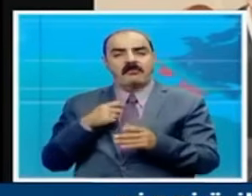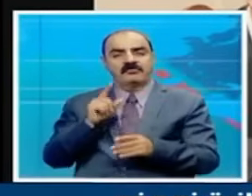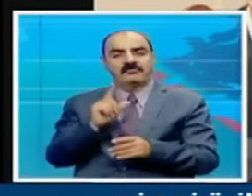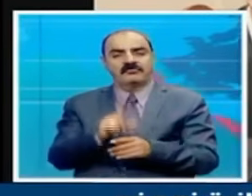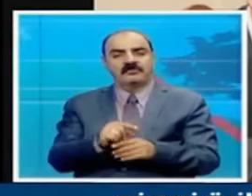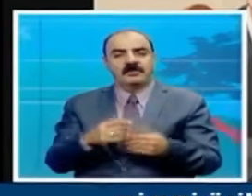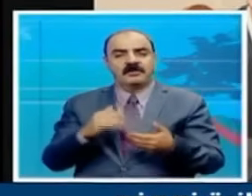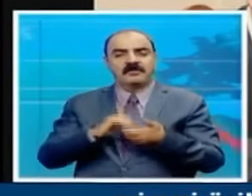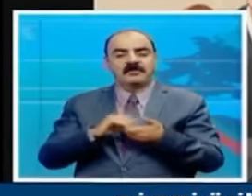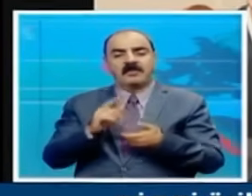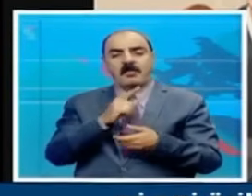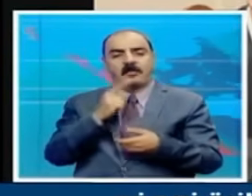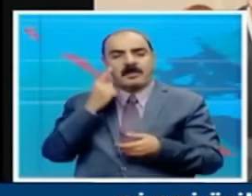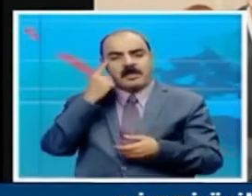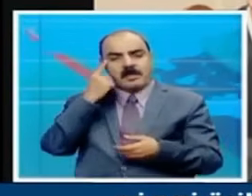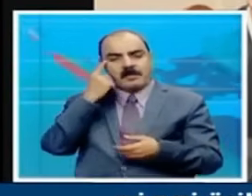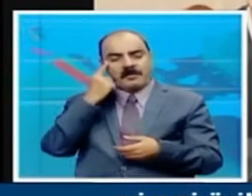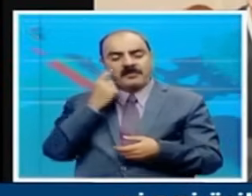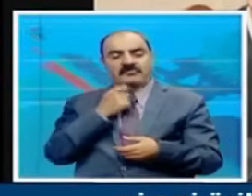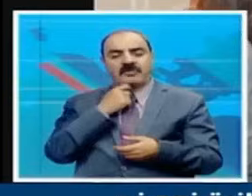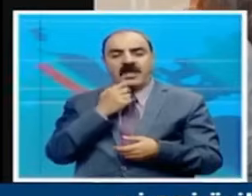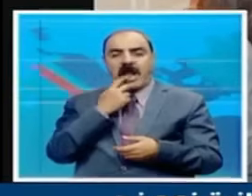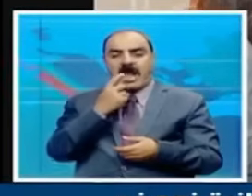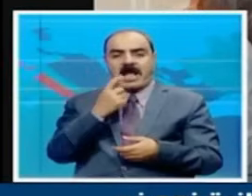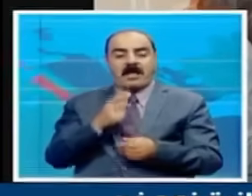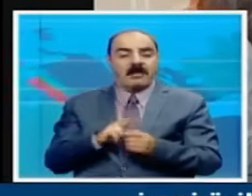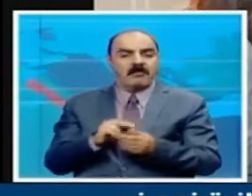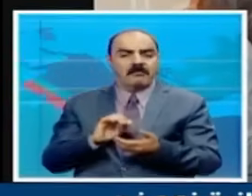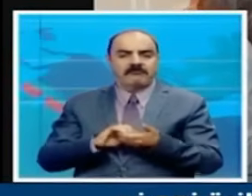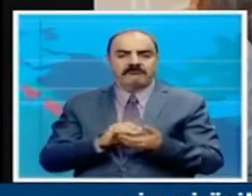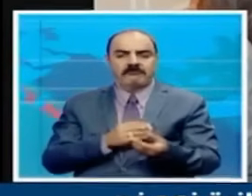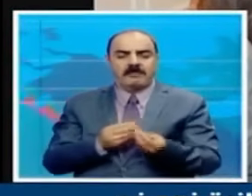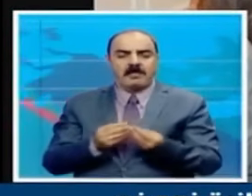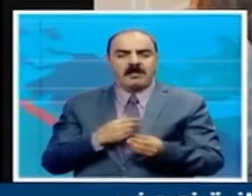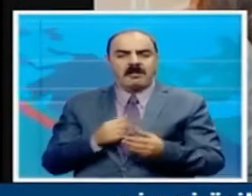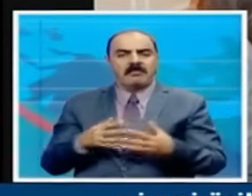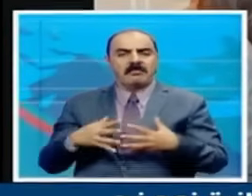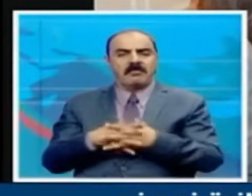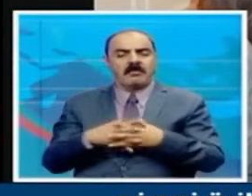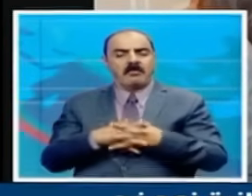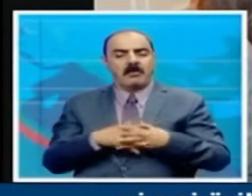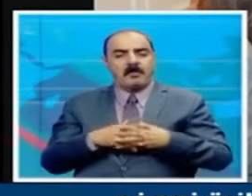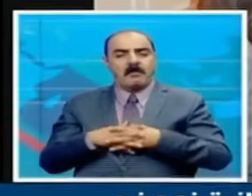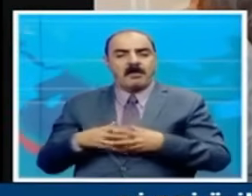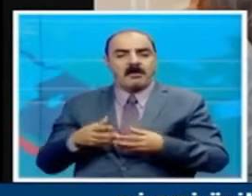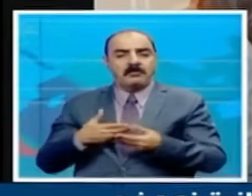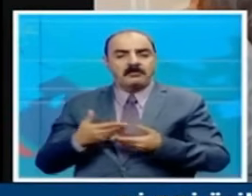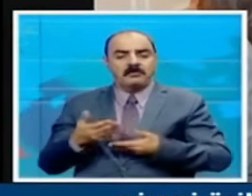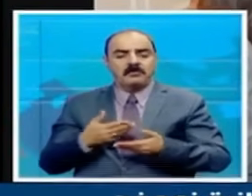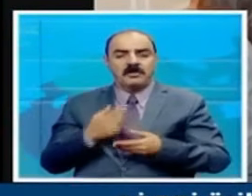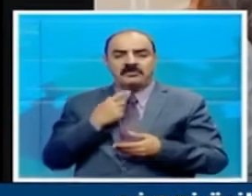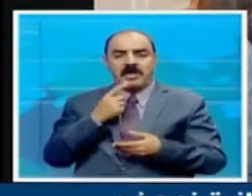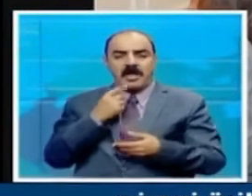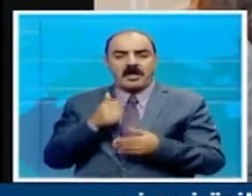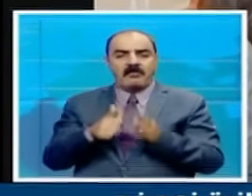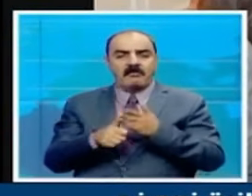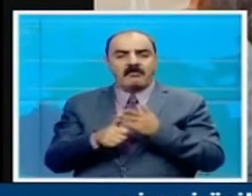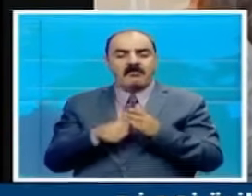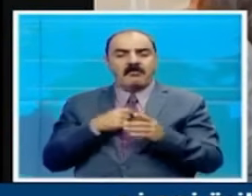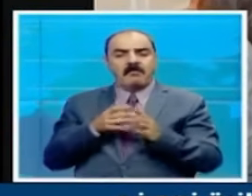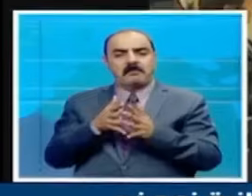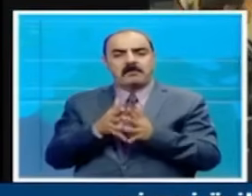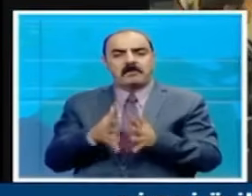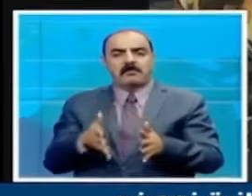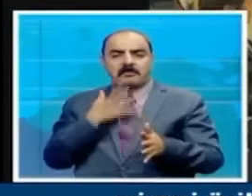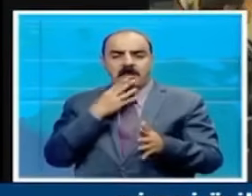التنفيذي لهيئة التعاون الدولي اليابانية جايكا. وقال معيط إن مشروعات التعاون الثنائي المشترك مع منظمة جايكا